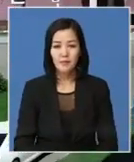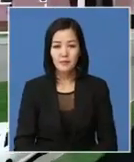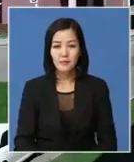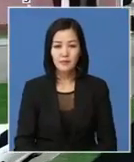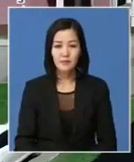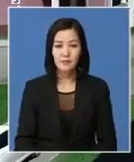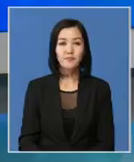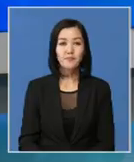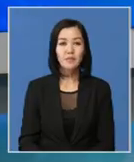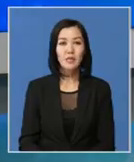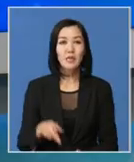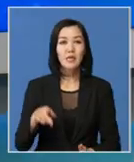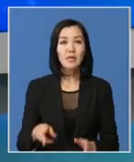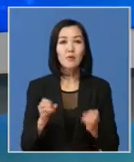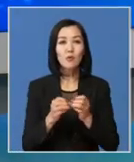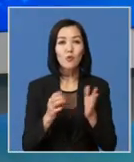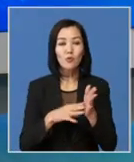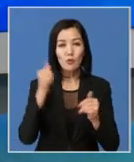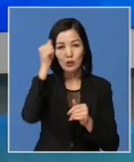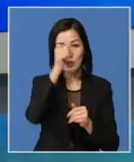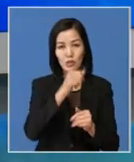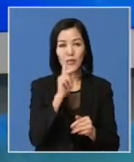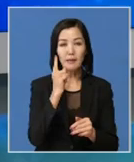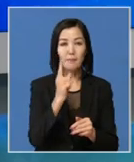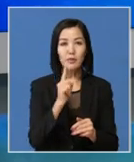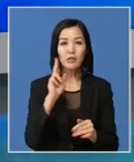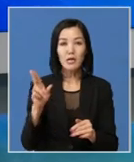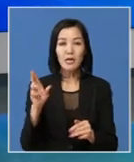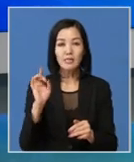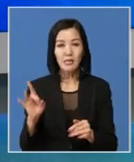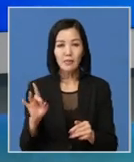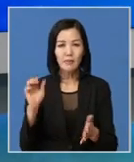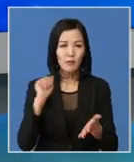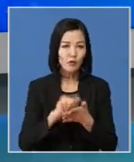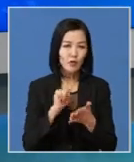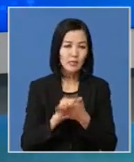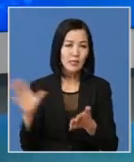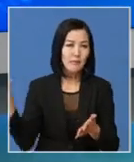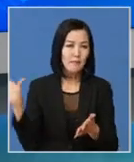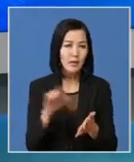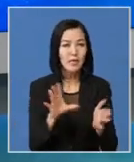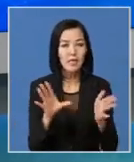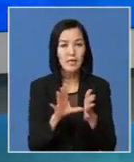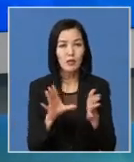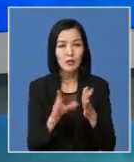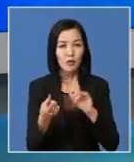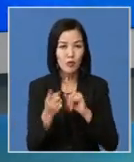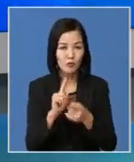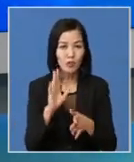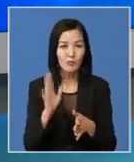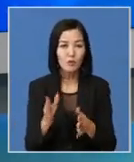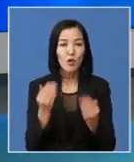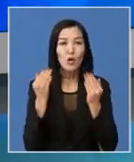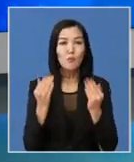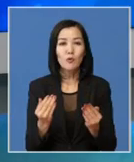телеарнасы. 2019 жылдың 1-ші қаңтарынан бастап қағаз шот фактуралар міндетті түрде электрондық жүйеге ауыстырылатын болады. Міне дәл осы